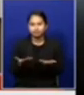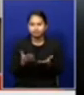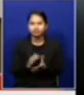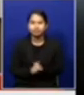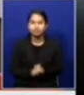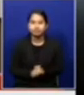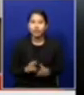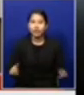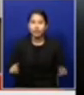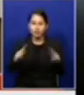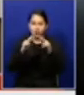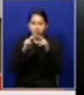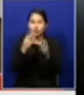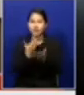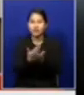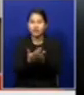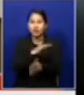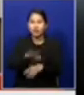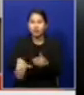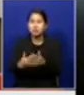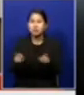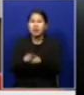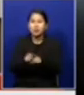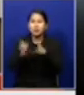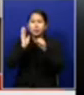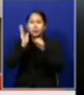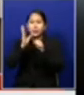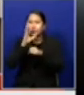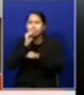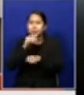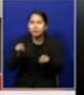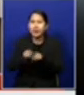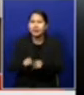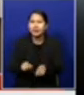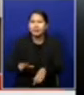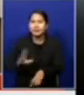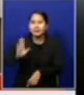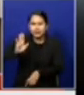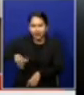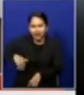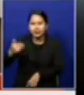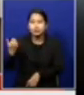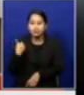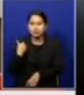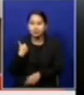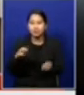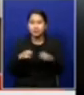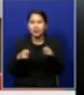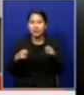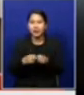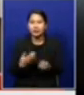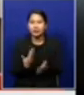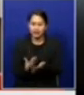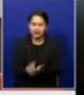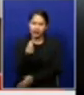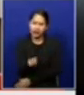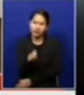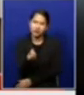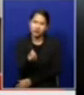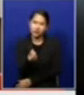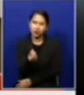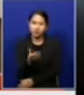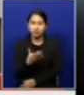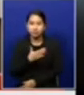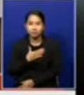อ้กระทรวงการคลังก็เหมือนที่หลายคนอภิปรายก็ช้าครับแทนที่จะแก้ไปหนาก็ไม่รู้ใจเงินคนละเท่าไหร่อันนี้ผมเ